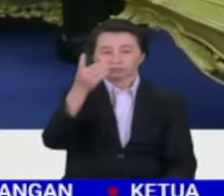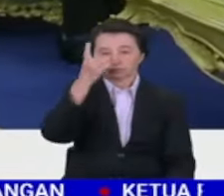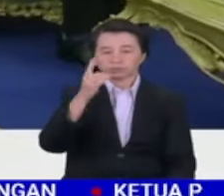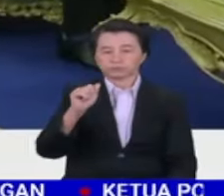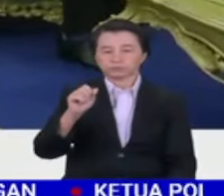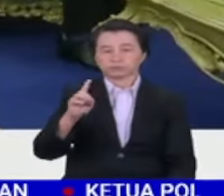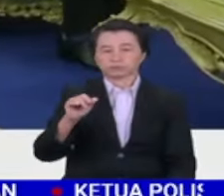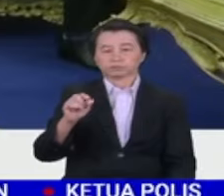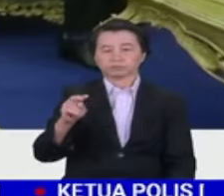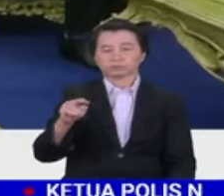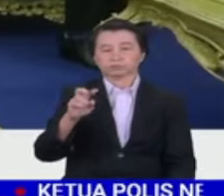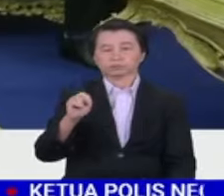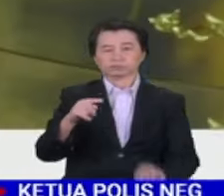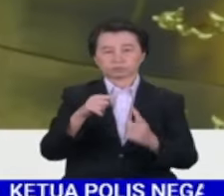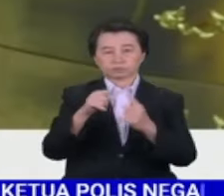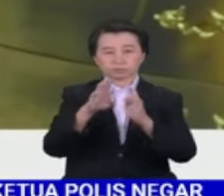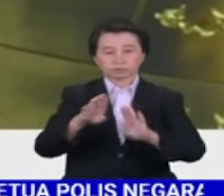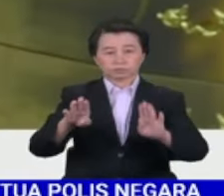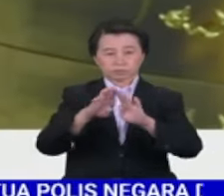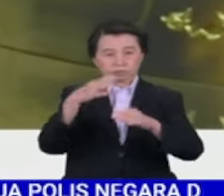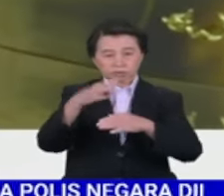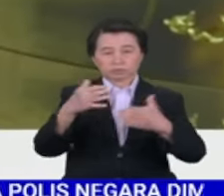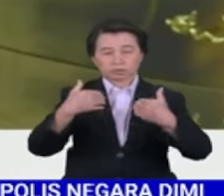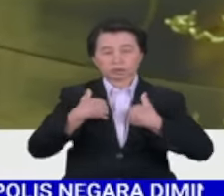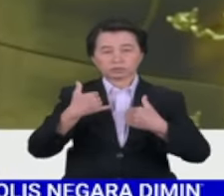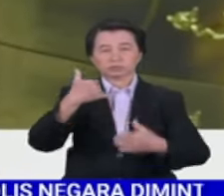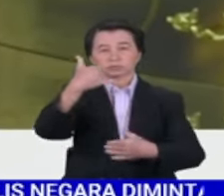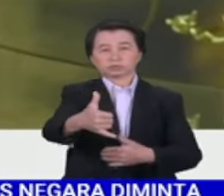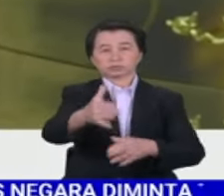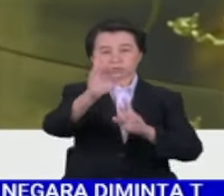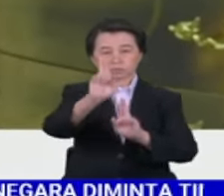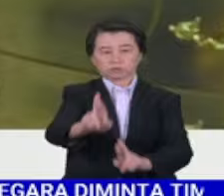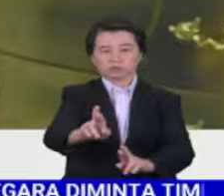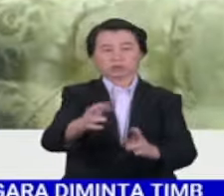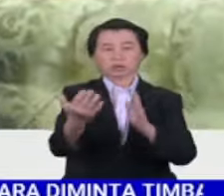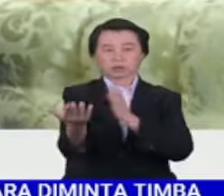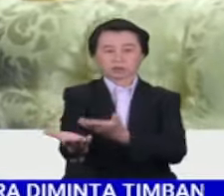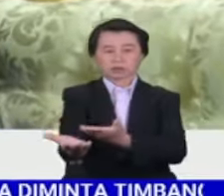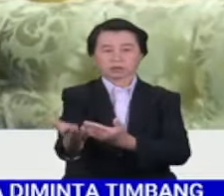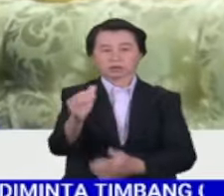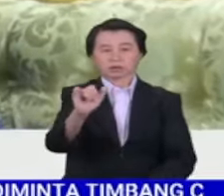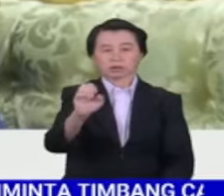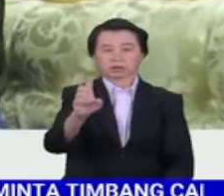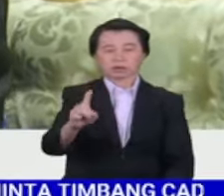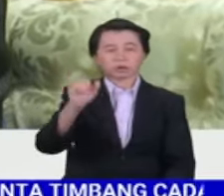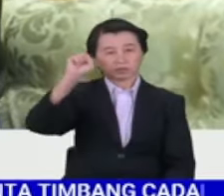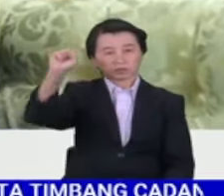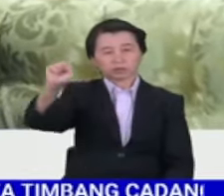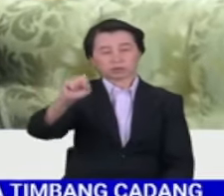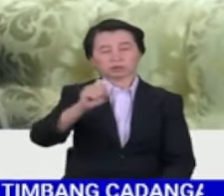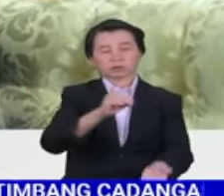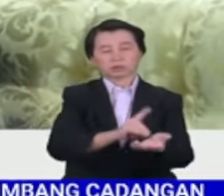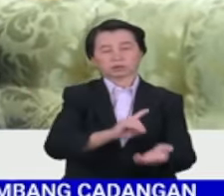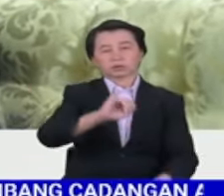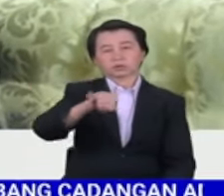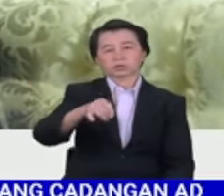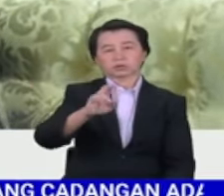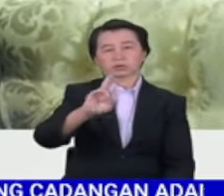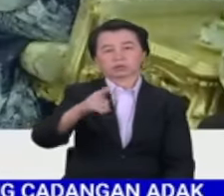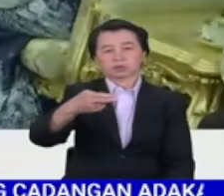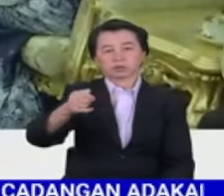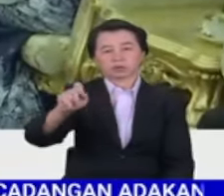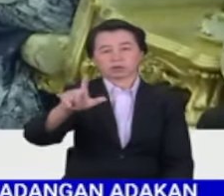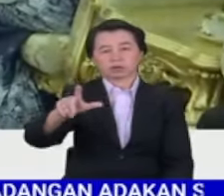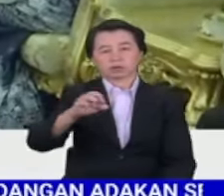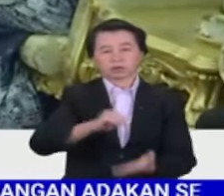menyatakan demikian kepada pemerintah selepas mengadakan kunjungan hormat terhadap yang dipertuan Negeri sabatun dokter Johar Datu